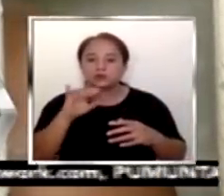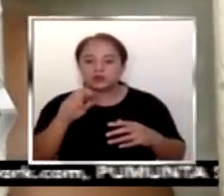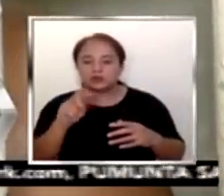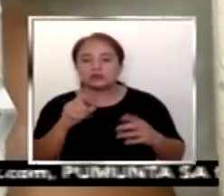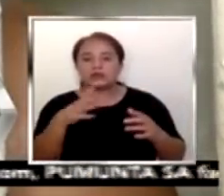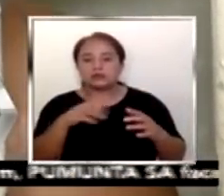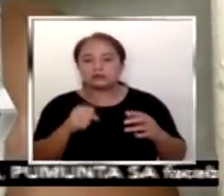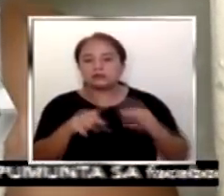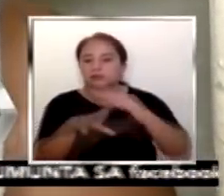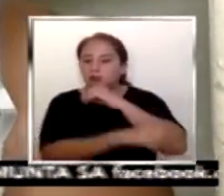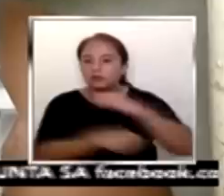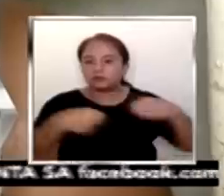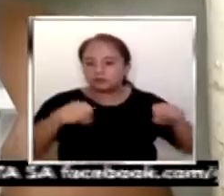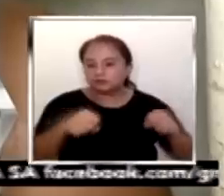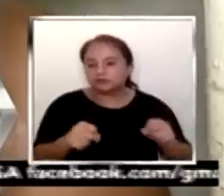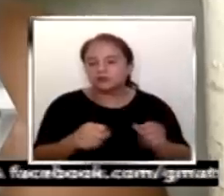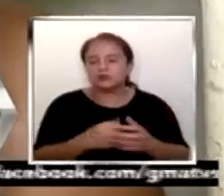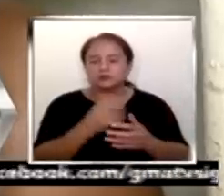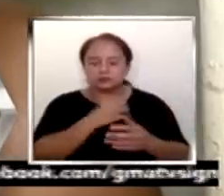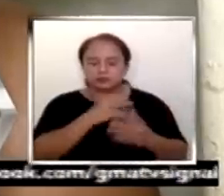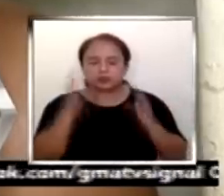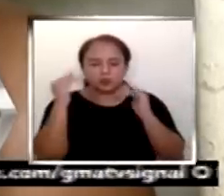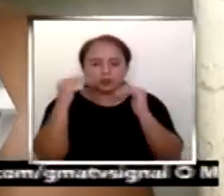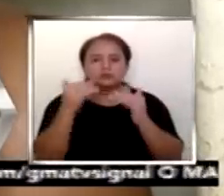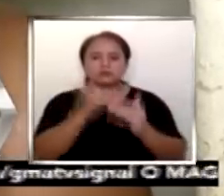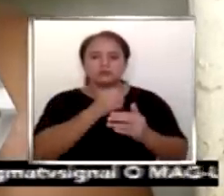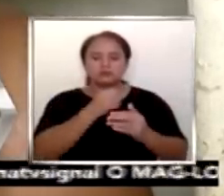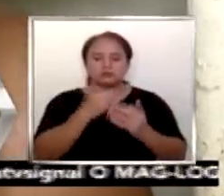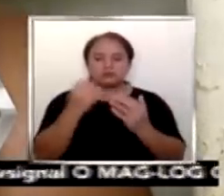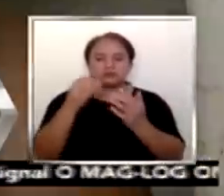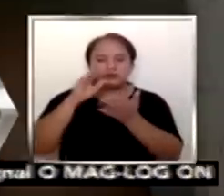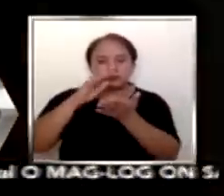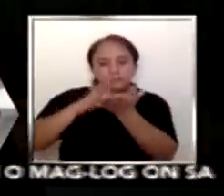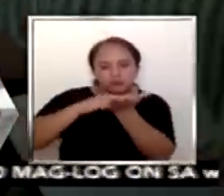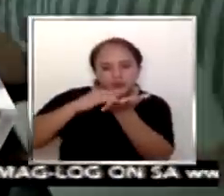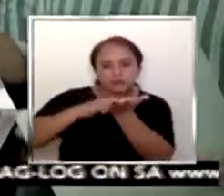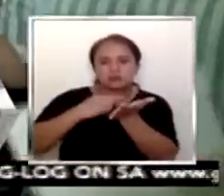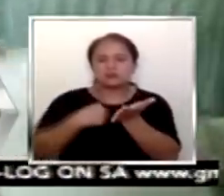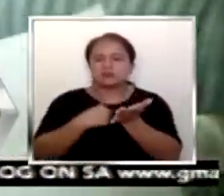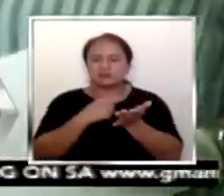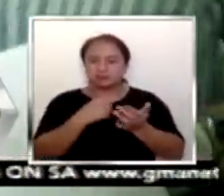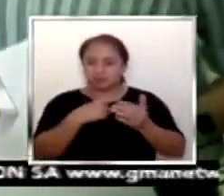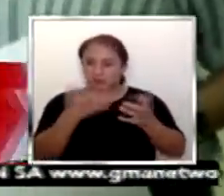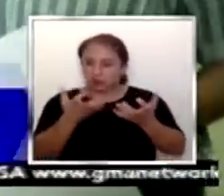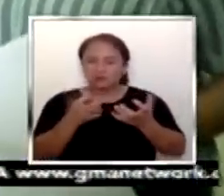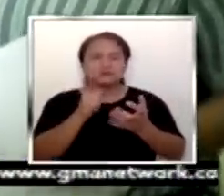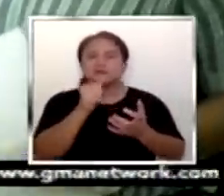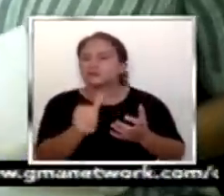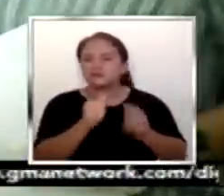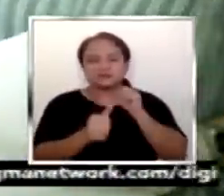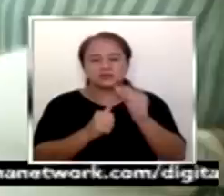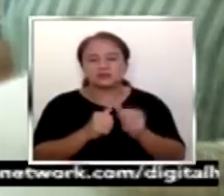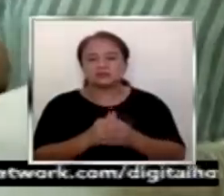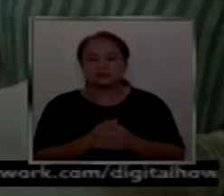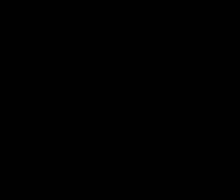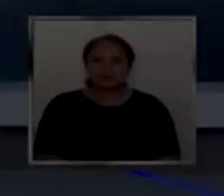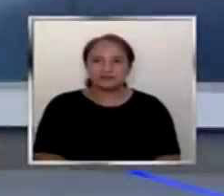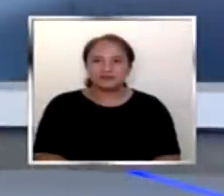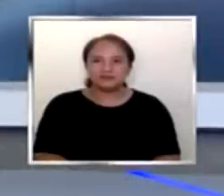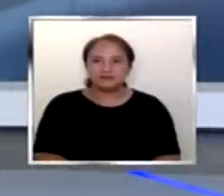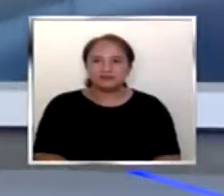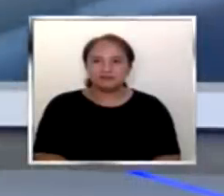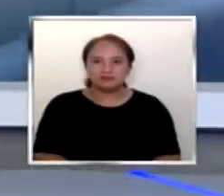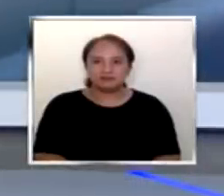ako. Hindi ko po ginusto yung nangyari. May Bermudez, nakatutok, 24